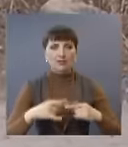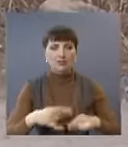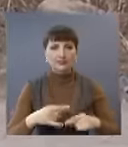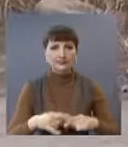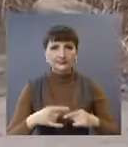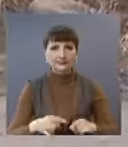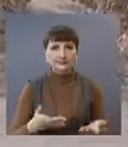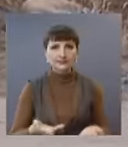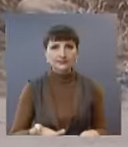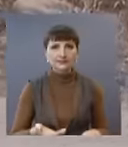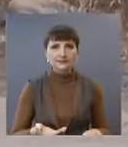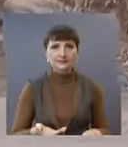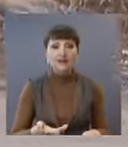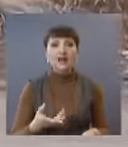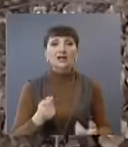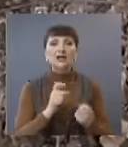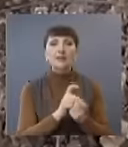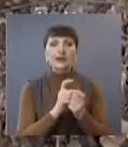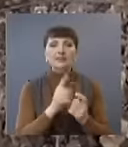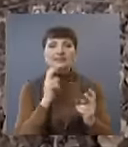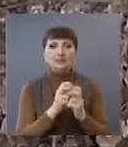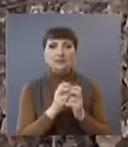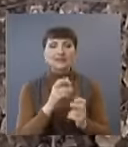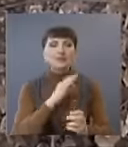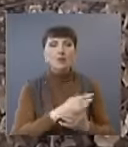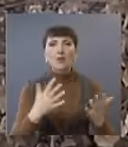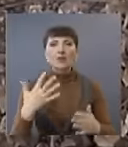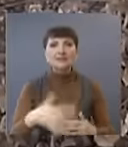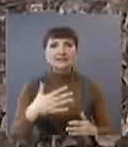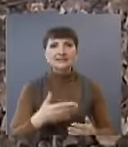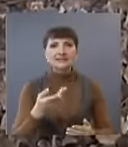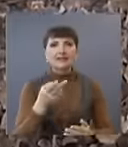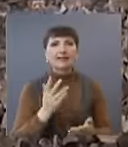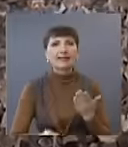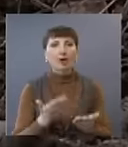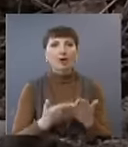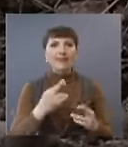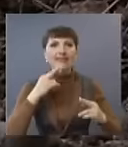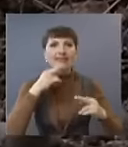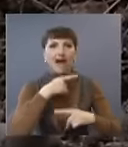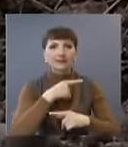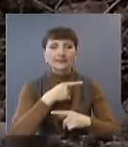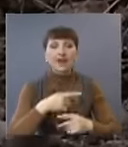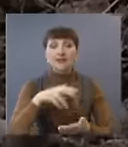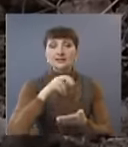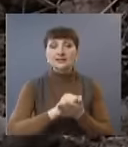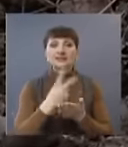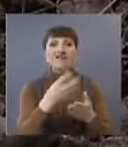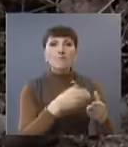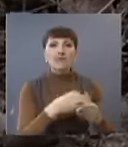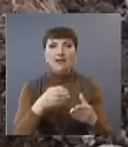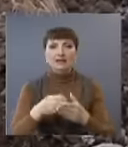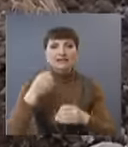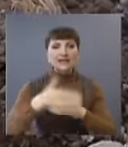идет. Для борьбы с грызунами использовано более 50 килограммов яда приманки. Задействовано 2 бригады из